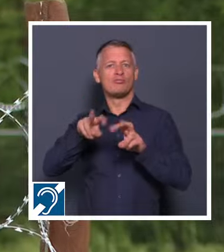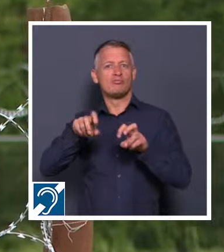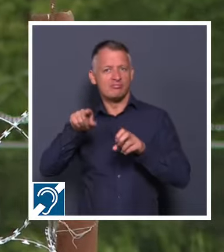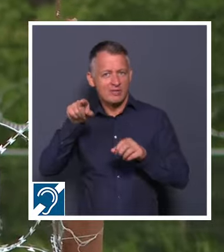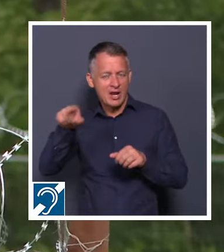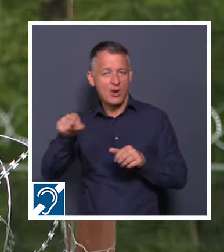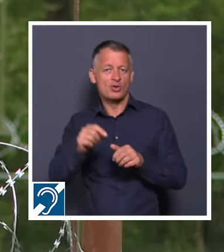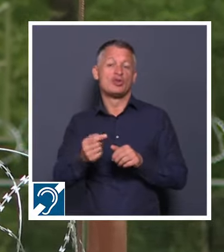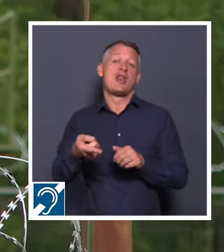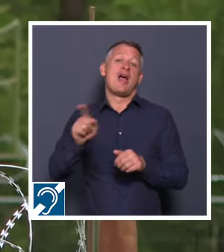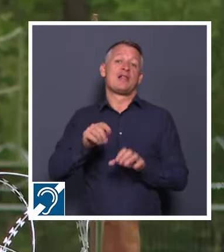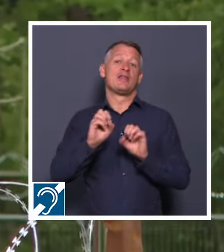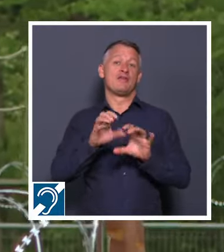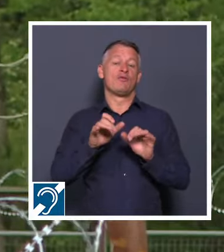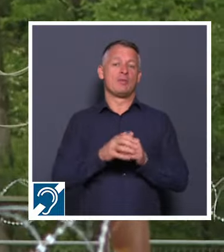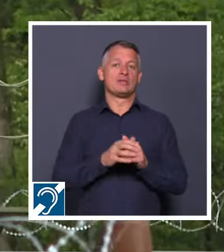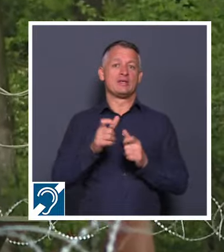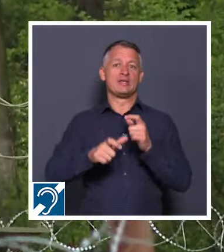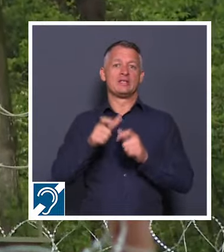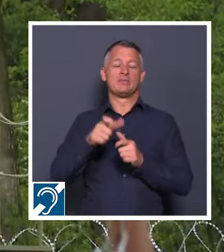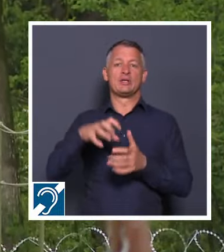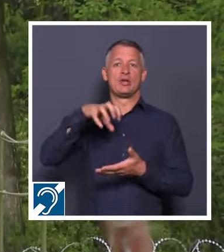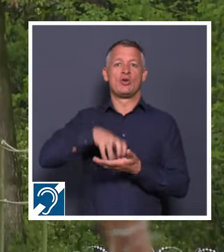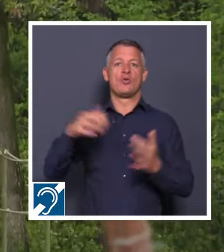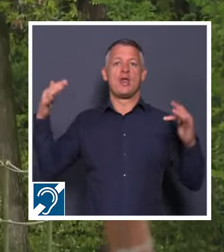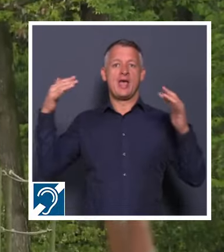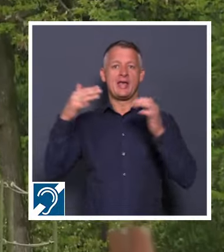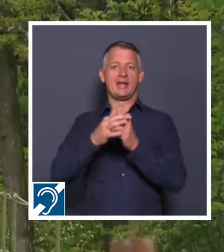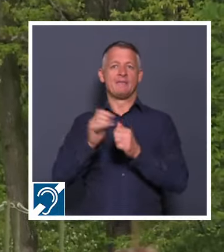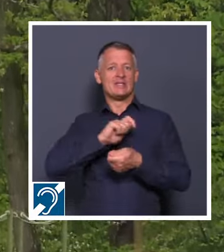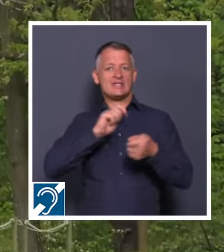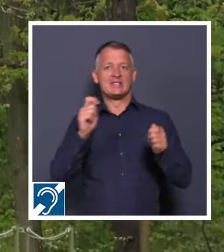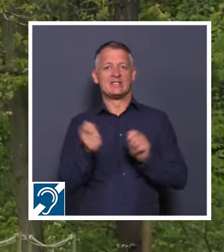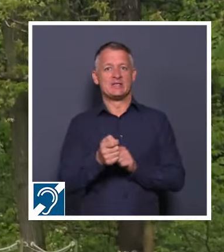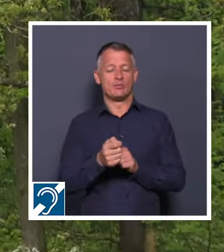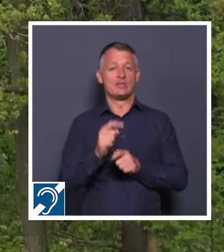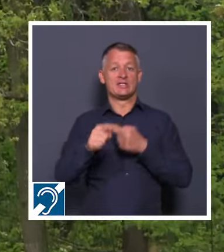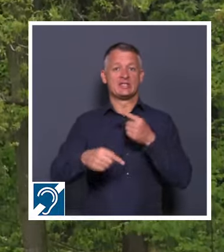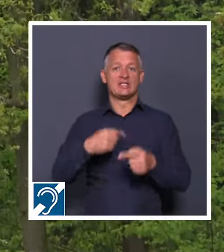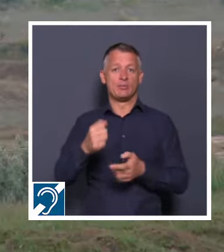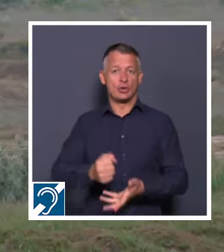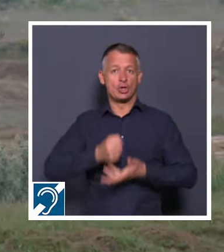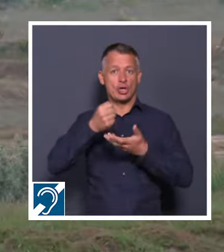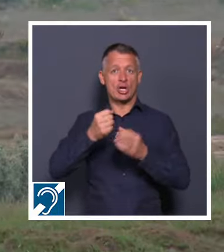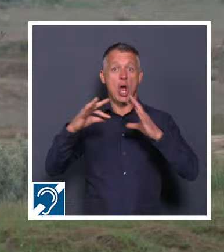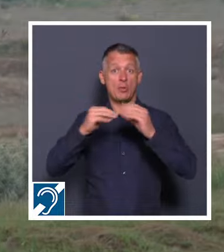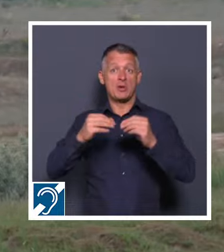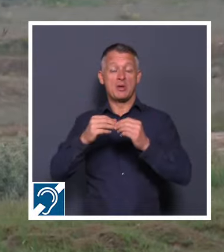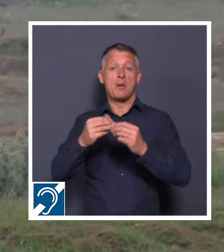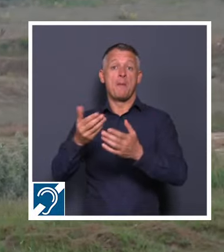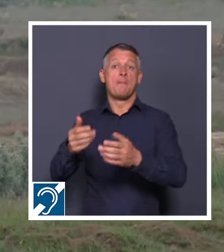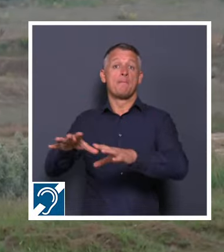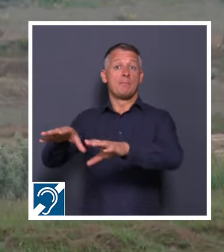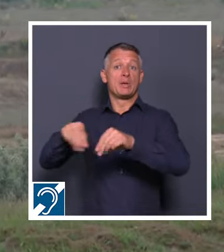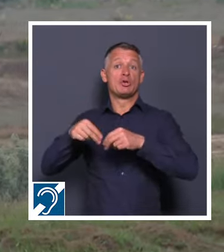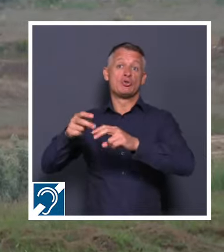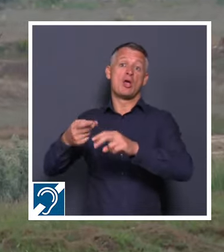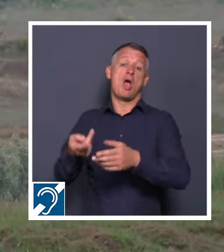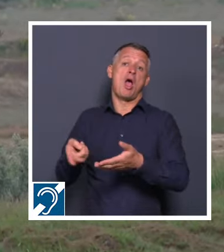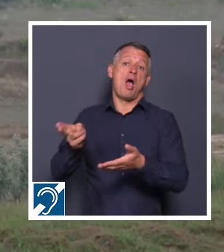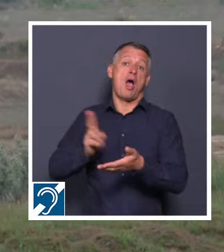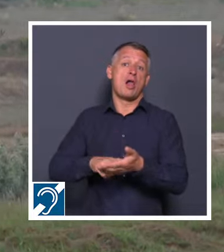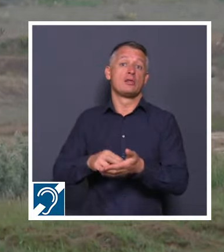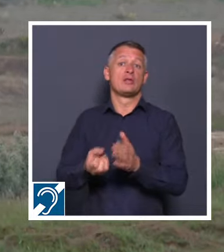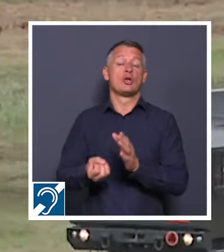alte surse de informare despre spațiul aerian. În schimbul sistemului donat, România va primi o altă unitate Patriot de la